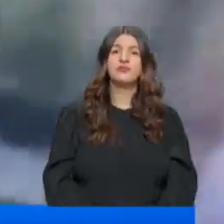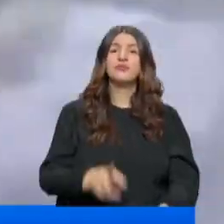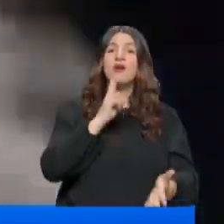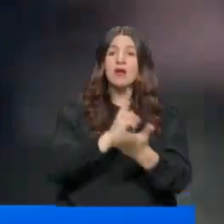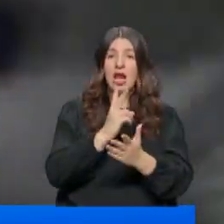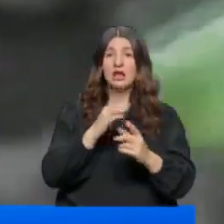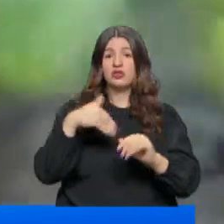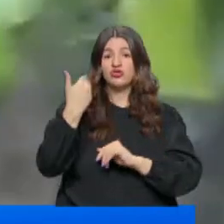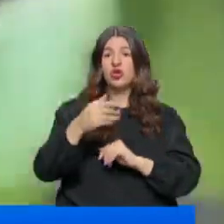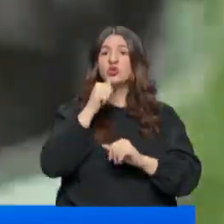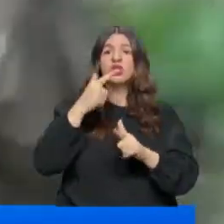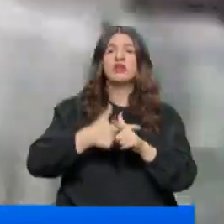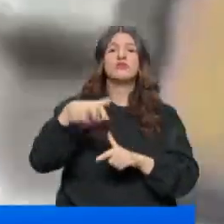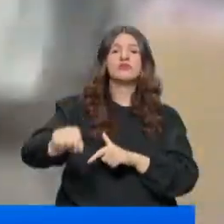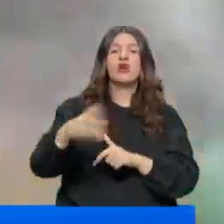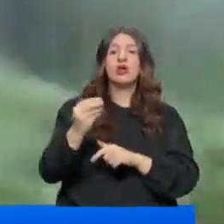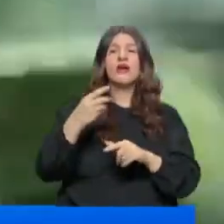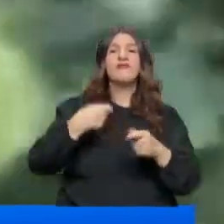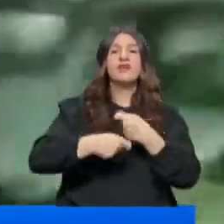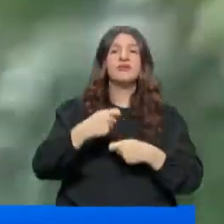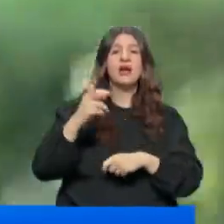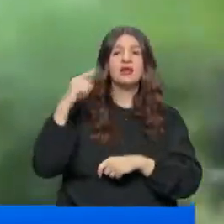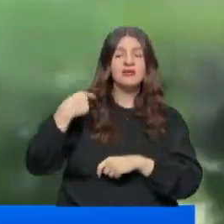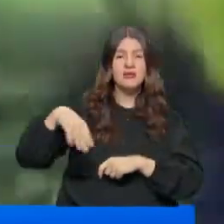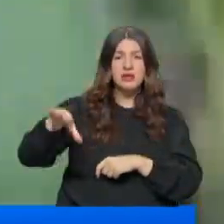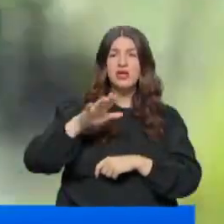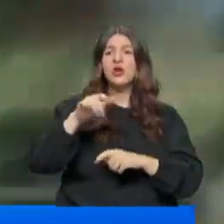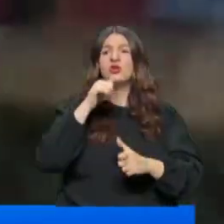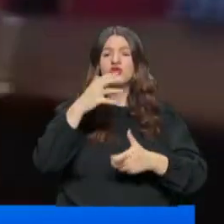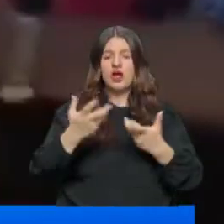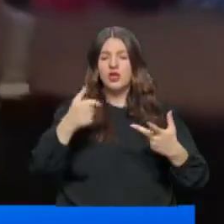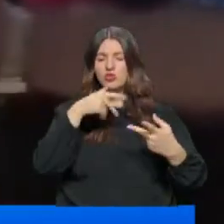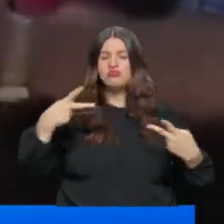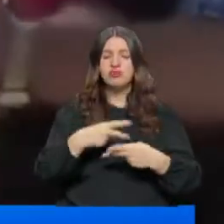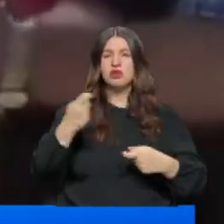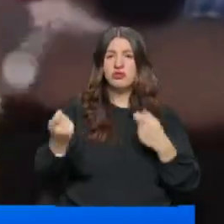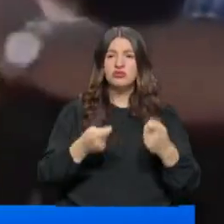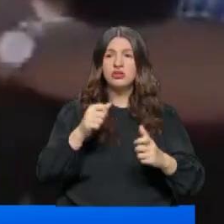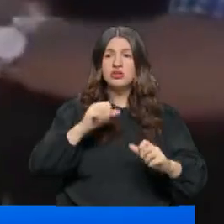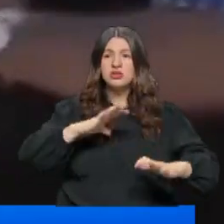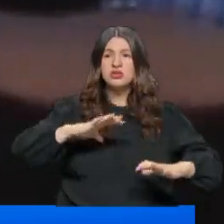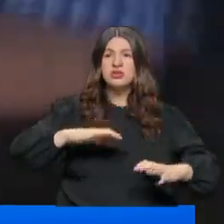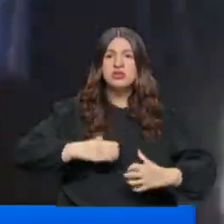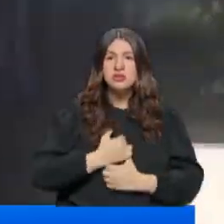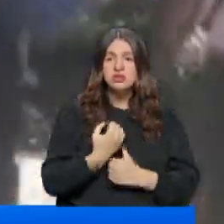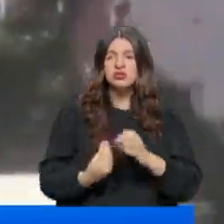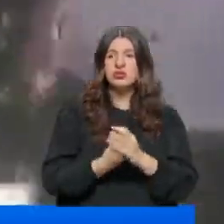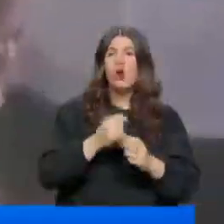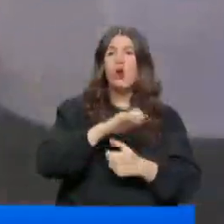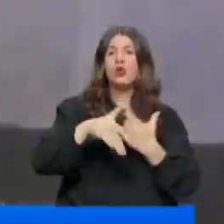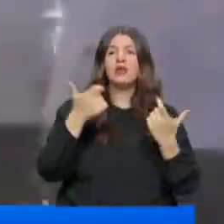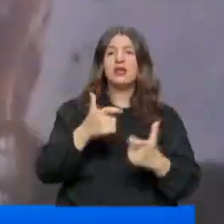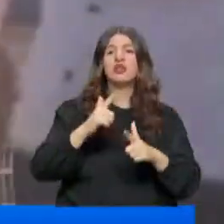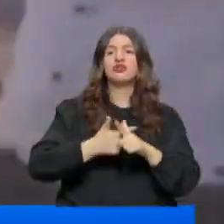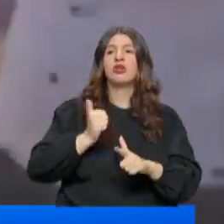Karar üzerine suyu kiralayan firma yetkilileri mahalledeki kaynak suyunu kesmeye çalıştı. Gerginlik yaşandı. İhbar üzerine olay